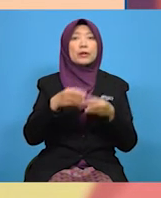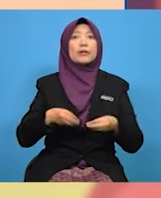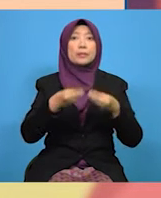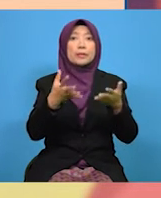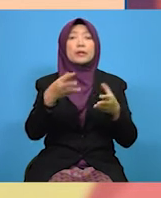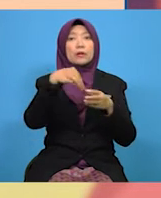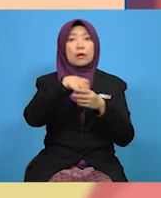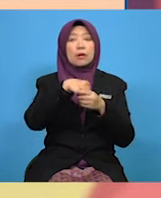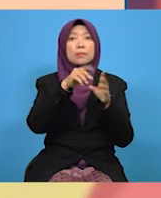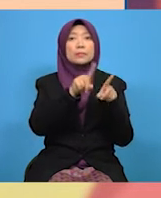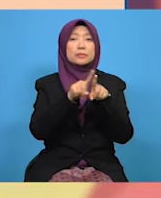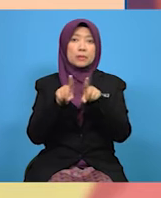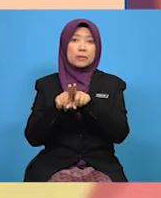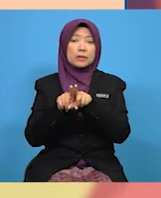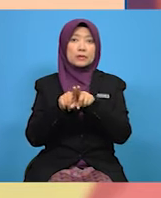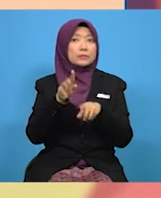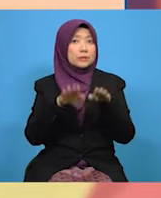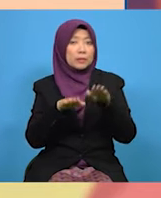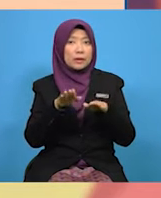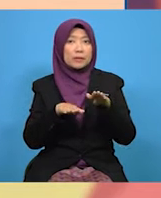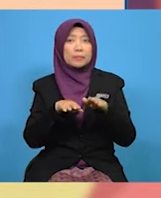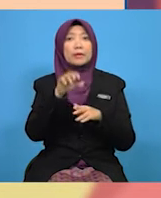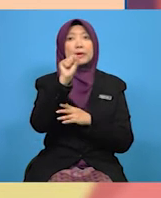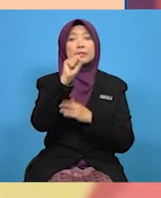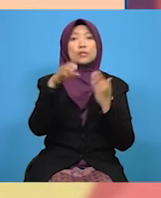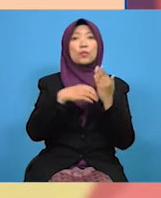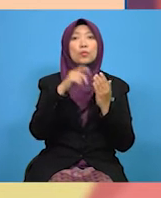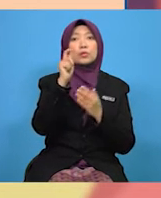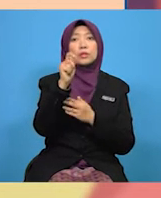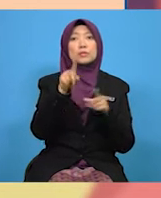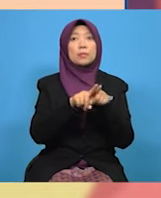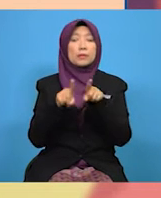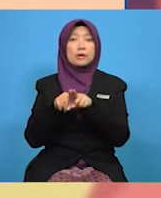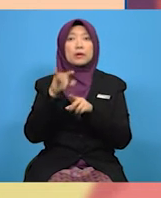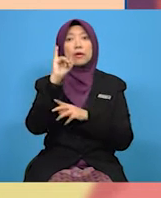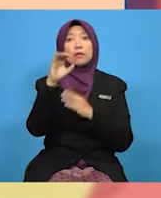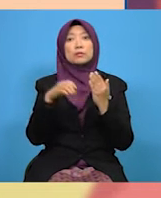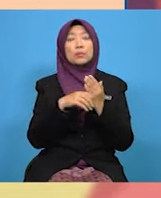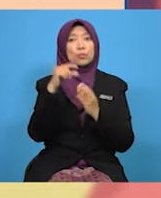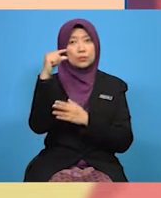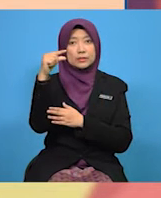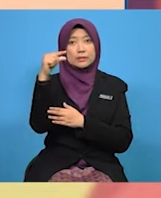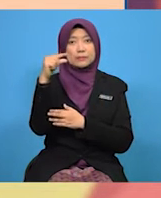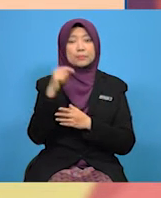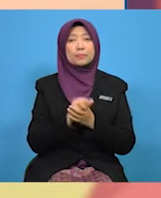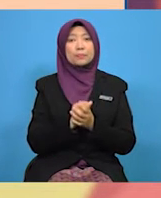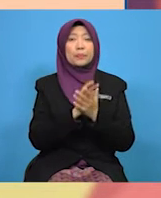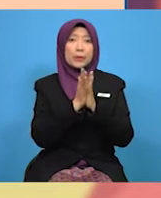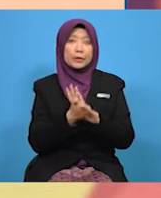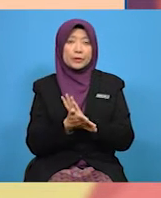yang diberi kedalam persamaan keseimbangan es campur sih sama dengan air campur Jeep